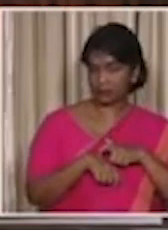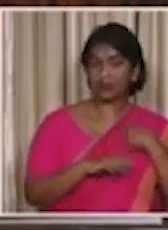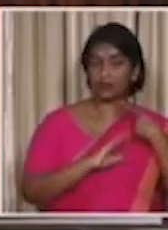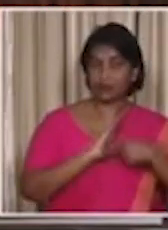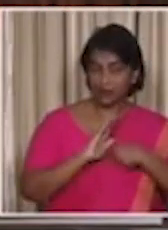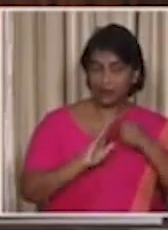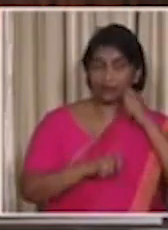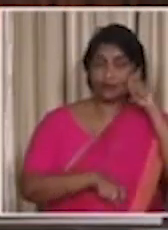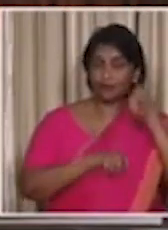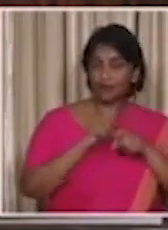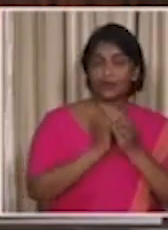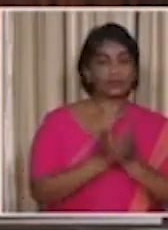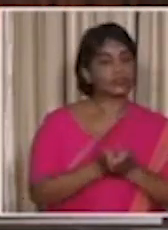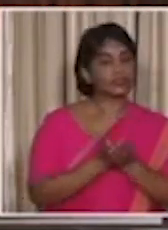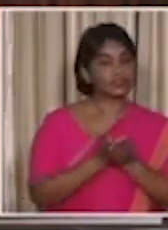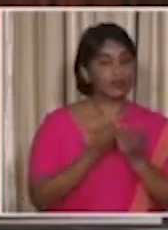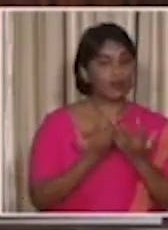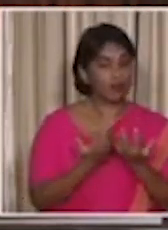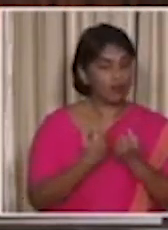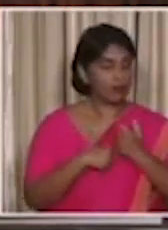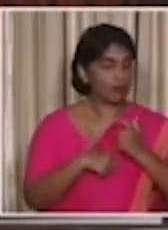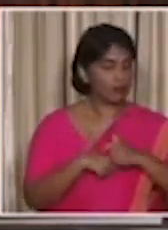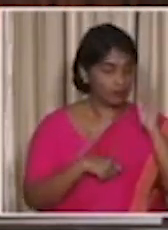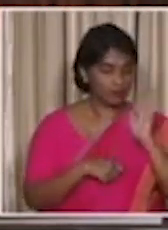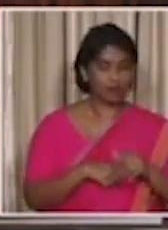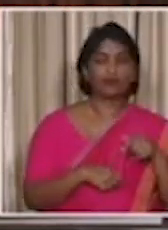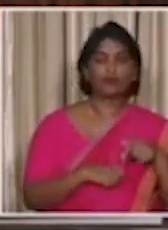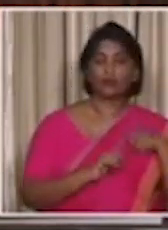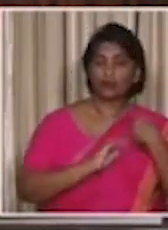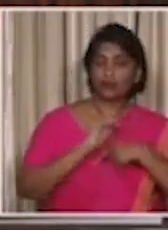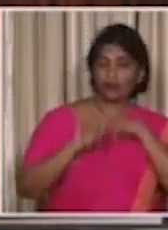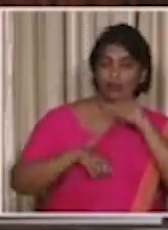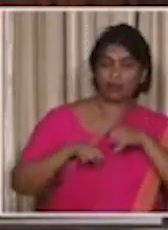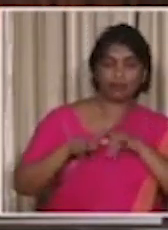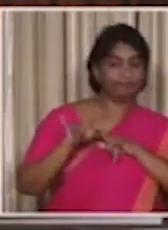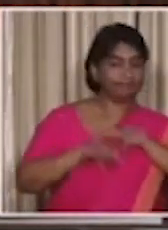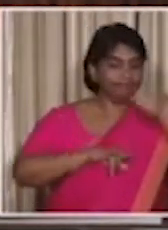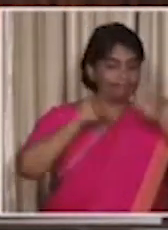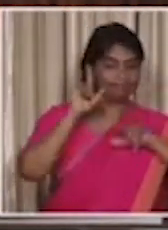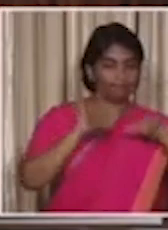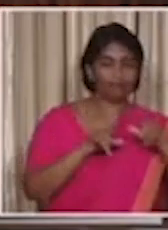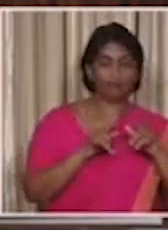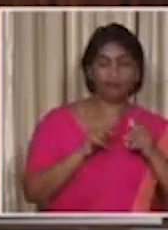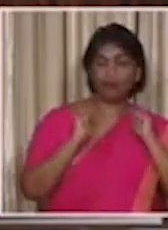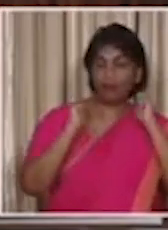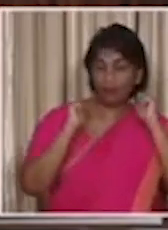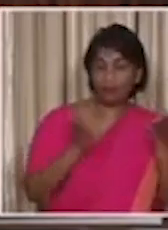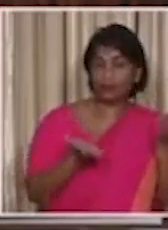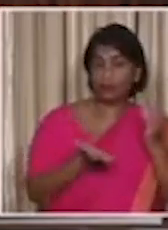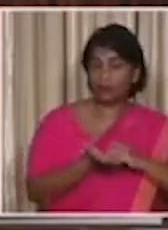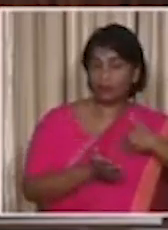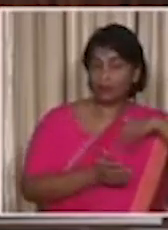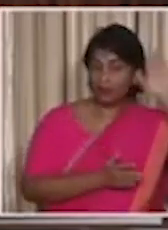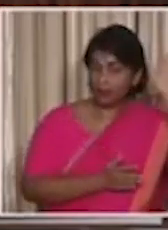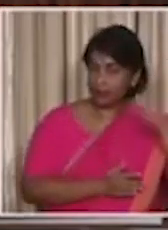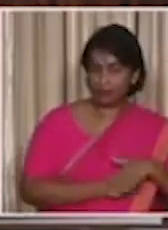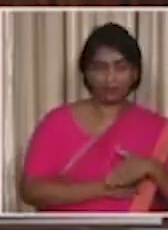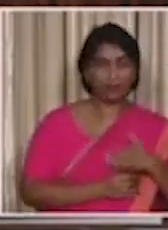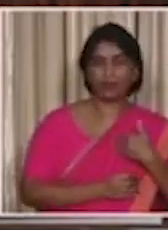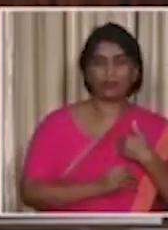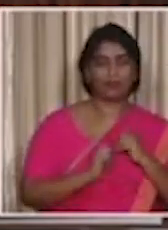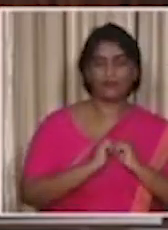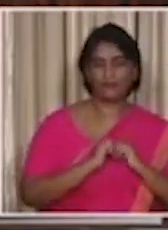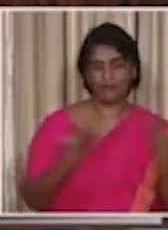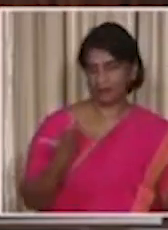රටට මිනිස් සම්පත් අවශ්‍යම අවස්ථාවේ රට හැරගොස් තත්ත්වය යහපත් වූ පසු පෙරලා පැමිණි අය මට